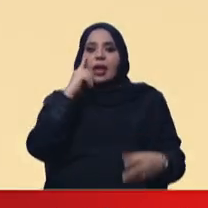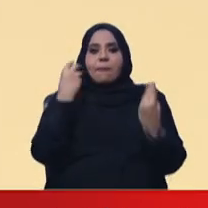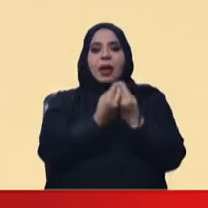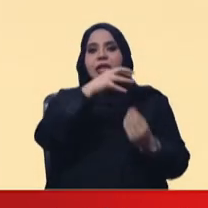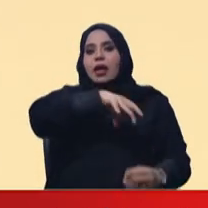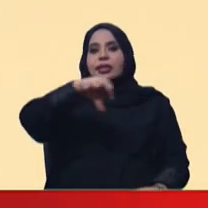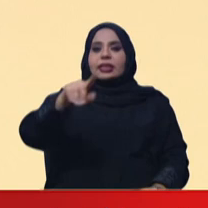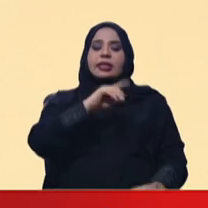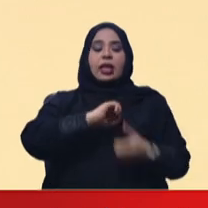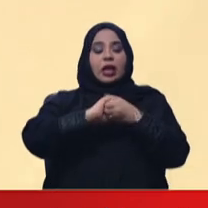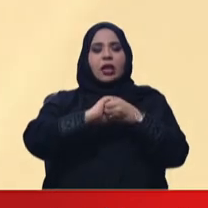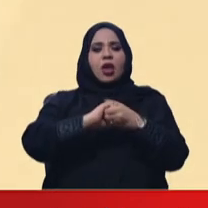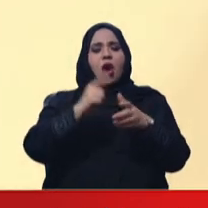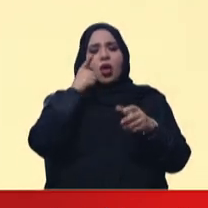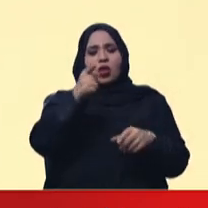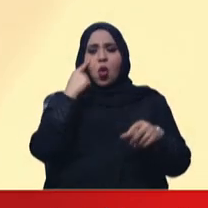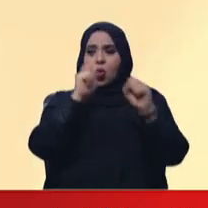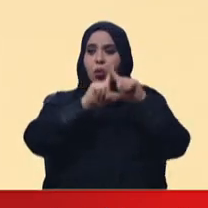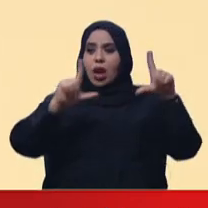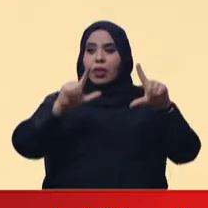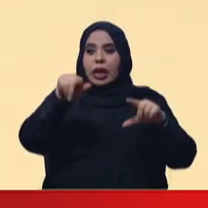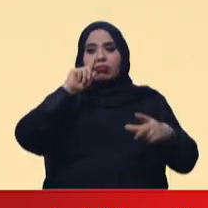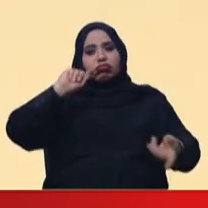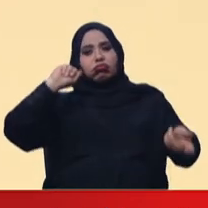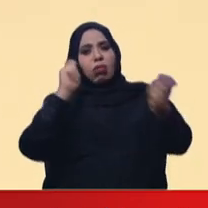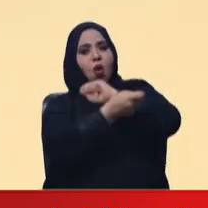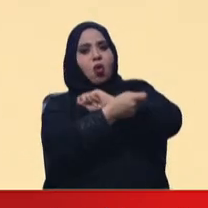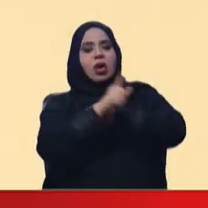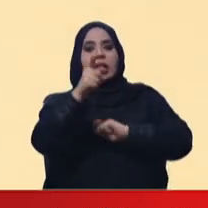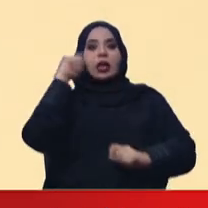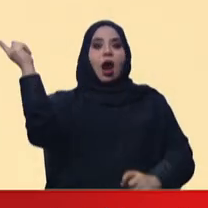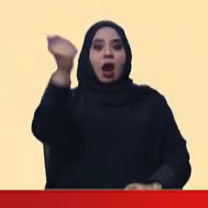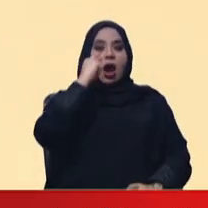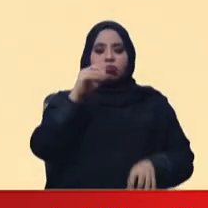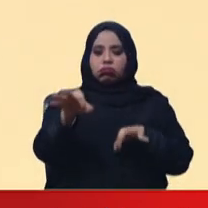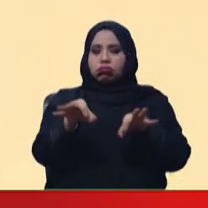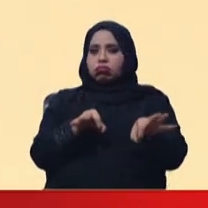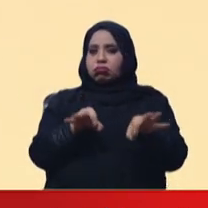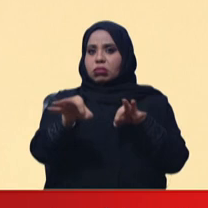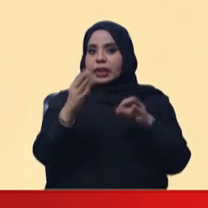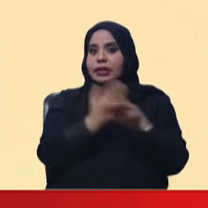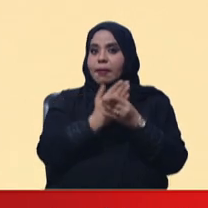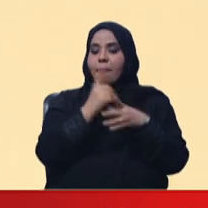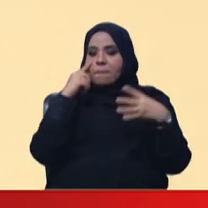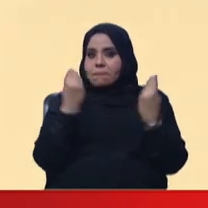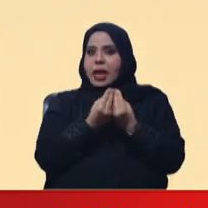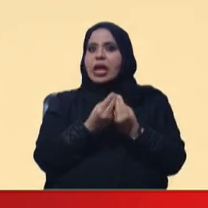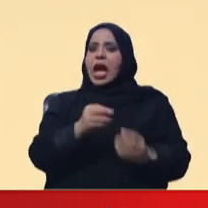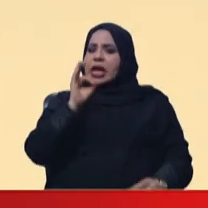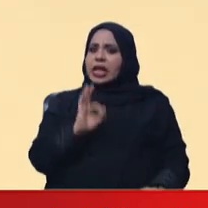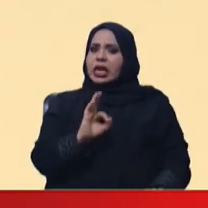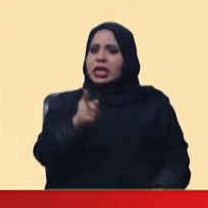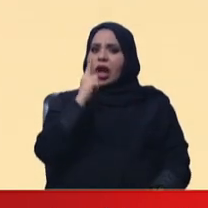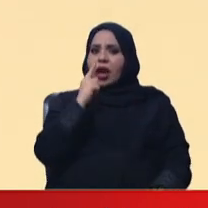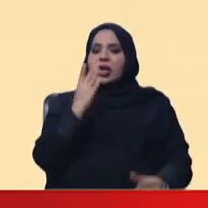الصديقين، وهي يعني نقلة مهمة في التعاون الاستراتيجي بينهما، وتأتي في هذا الظرف